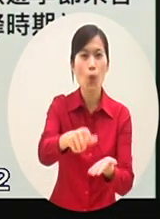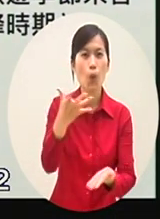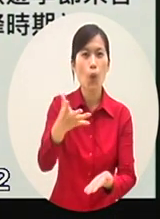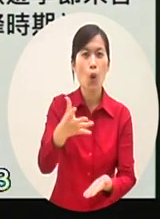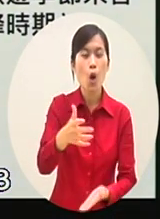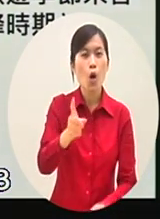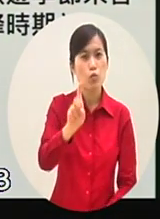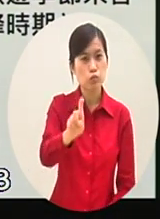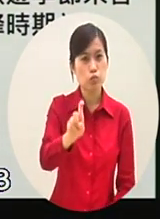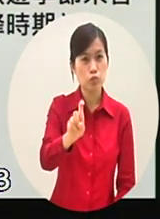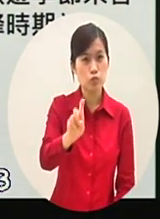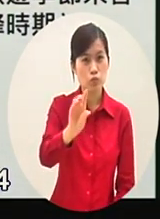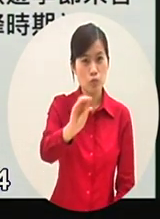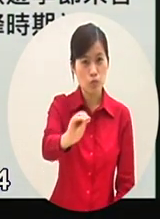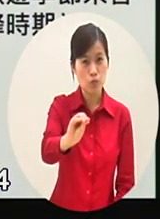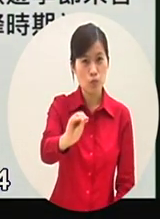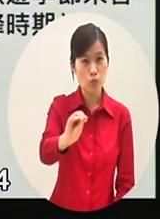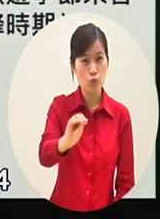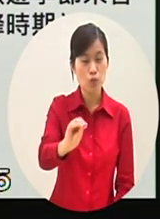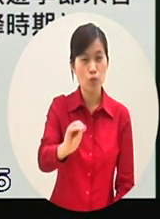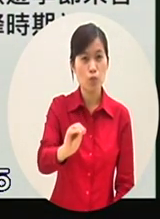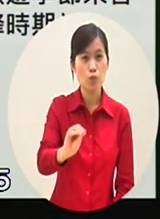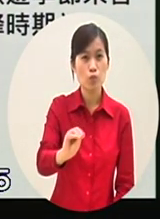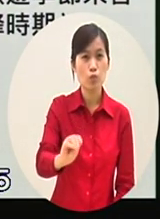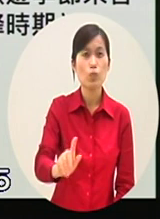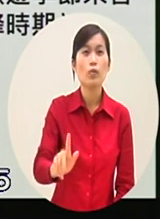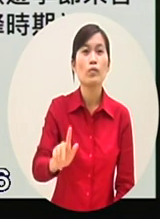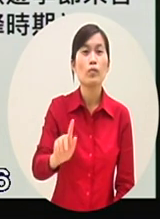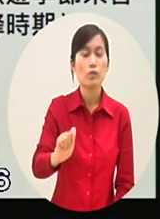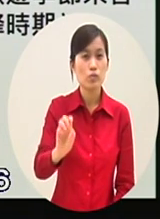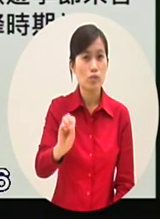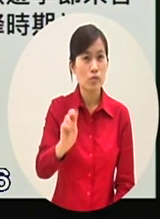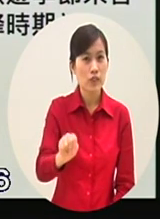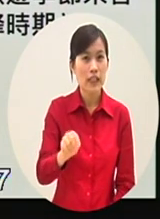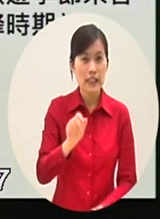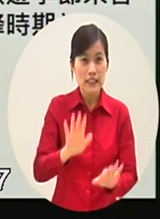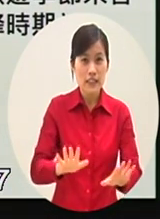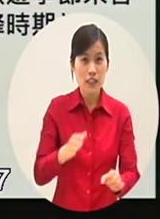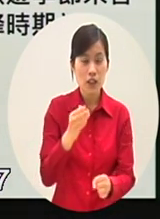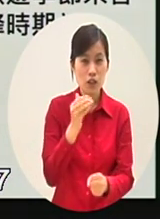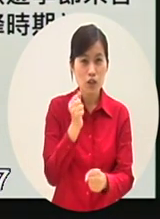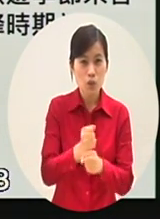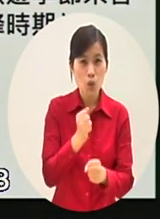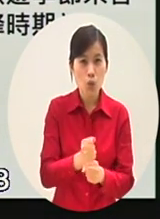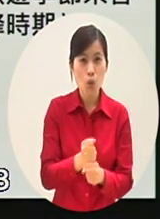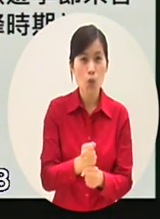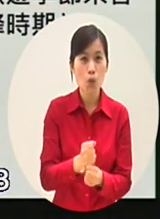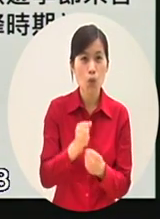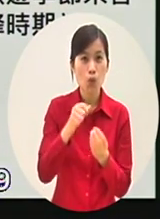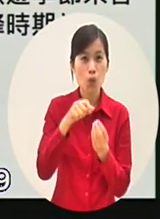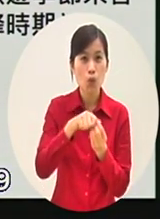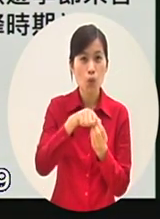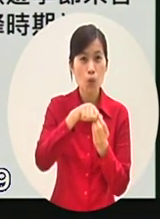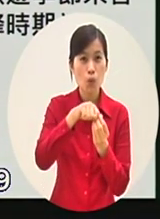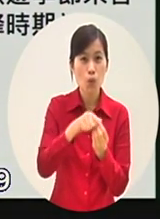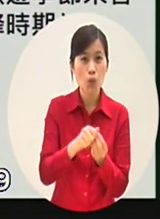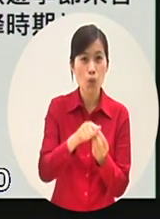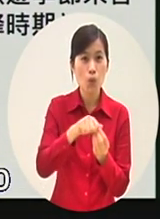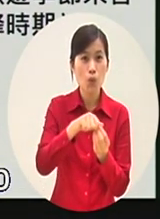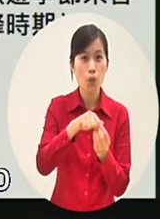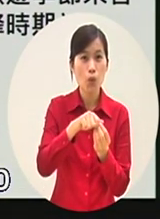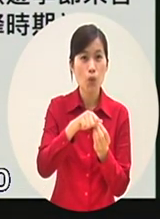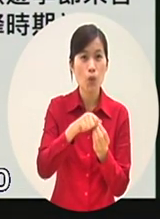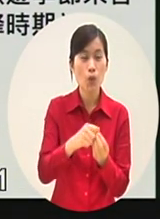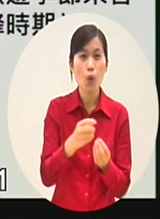而且今嘛又给我就这哈开始做那呢，哎玉荷包的加工的产品，所以当年哈游客来